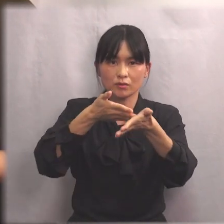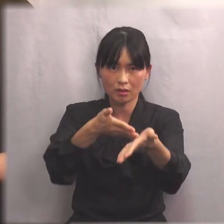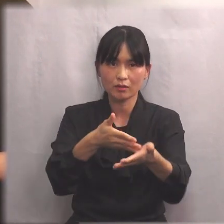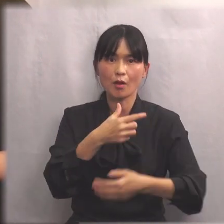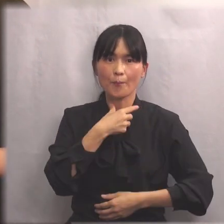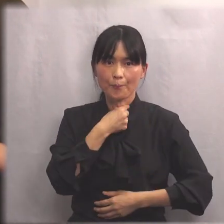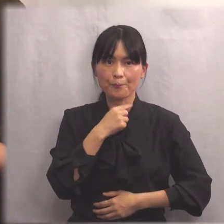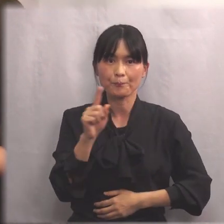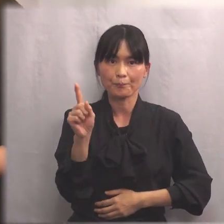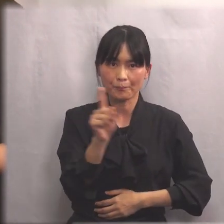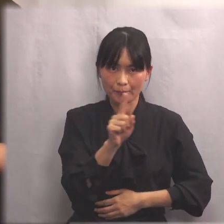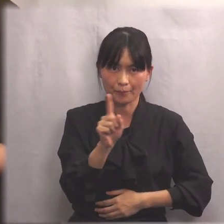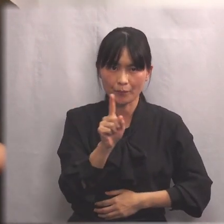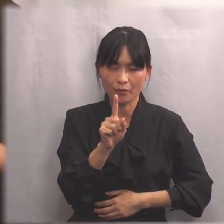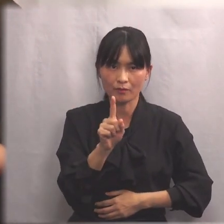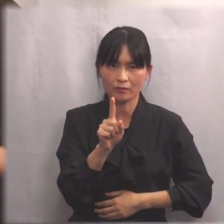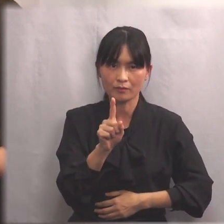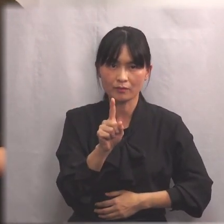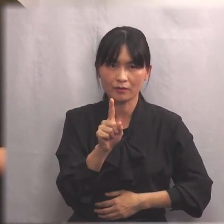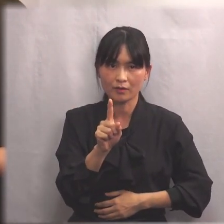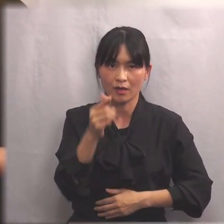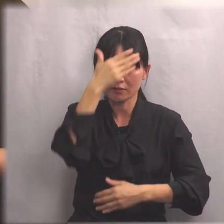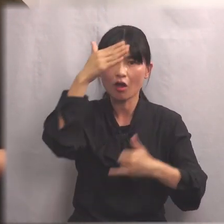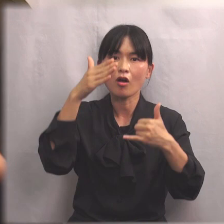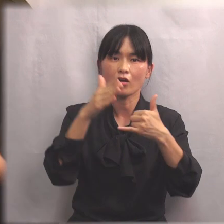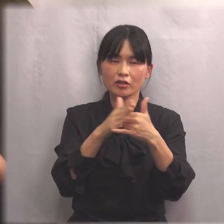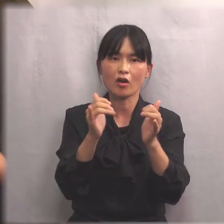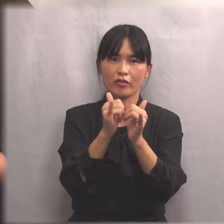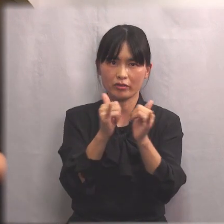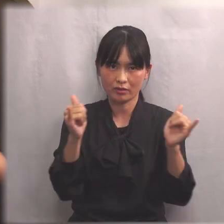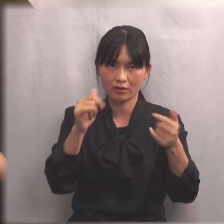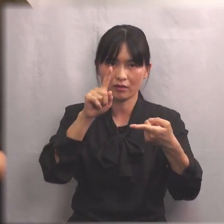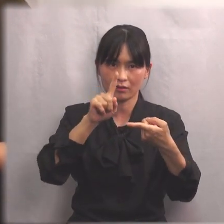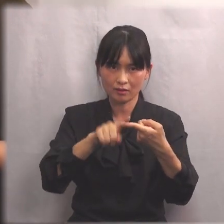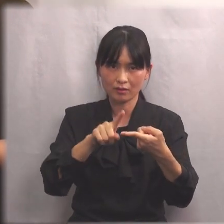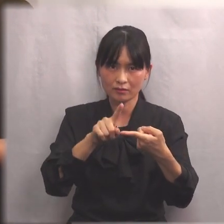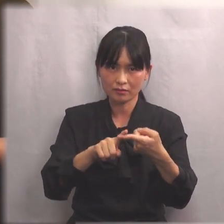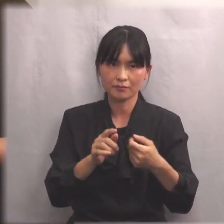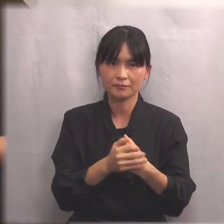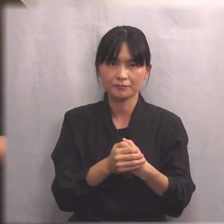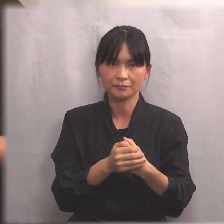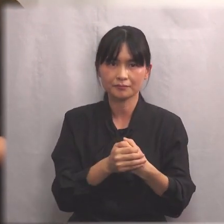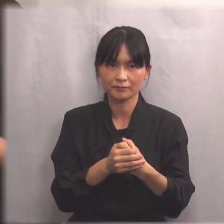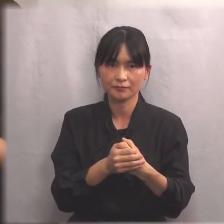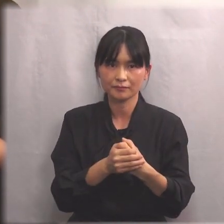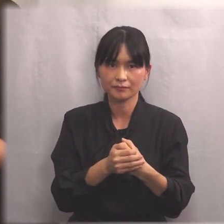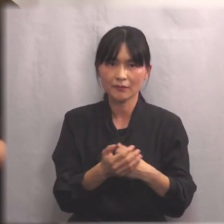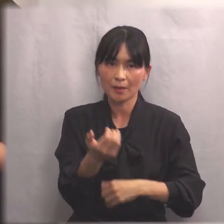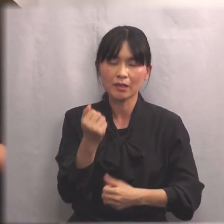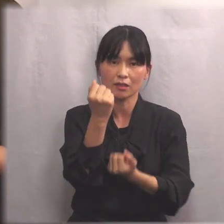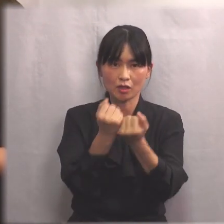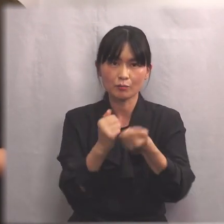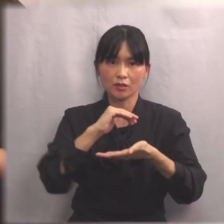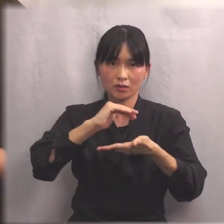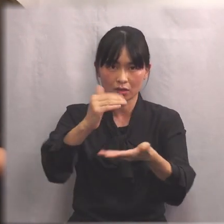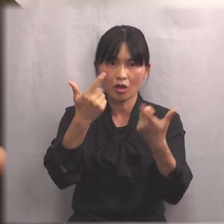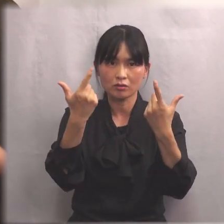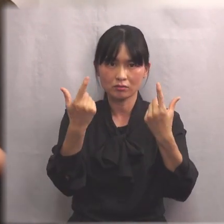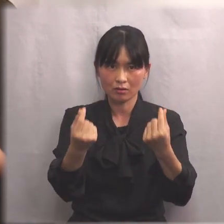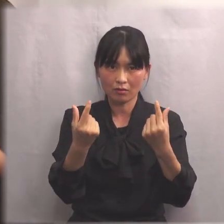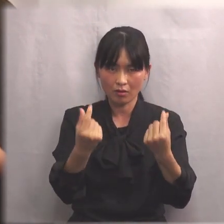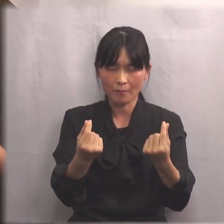새로 제안드리는 대표단 회의의 일원으로 참여하게 되는 청년정의당. 앞서서 설명드렸었던 대표단 회의에 바로